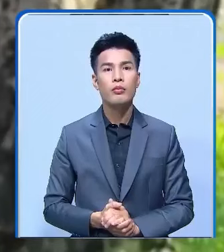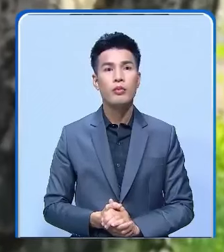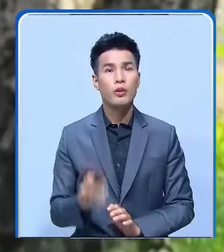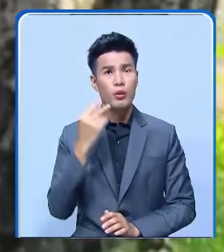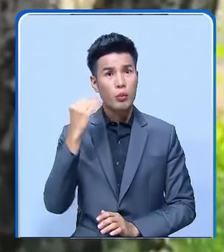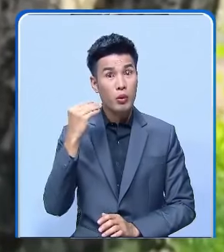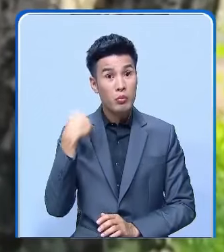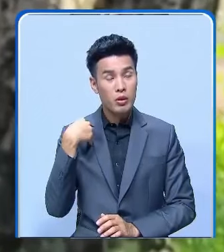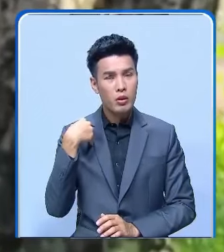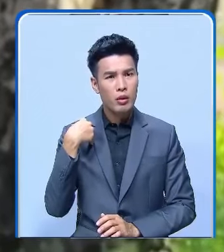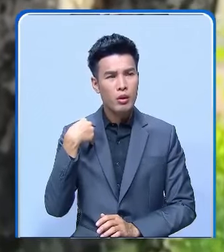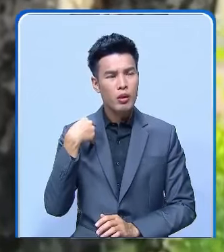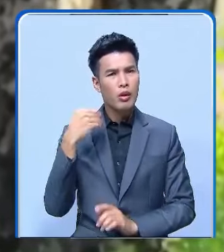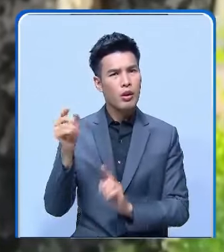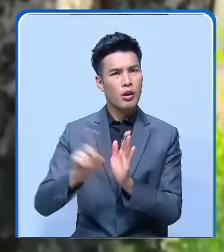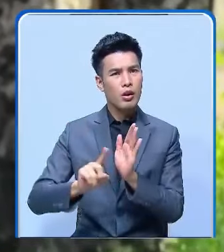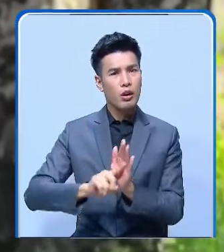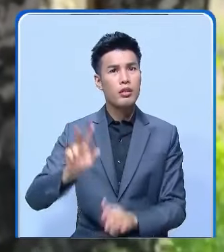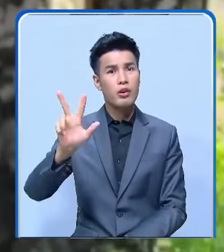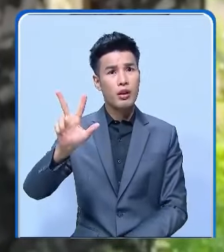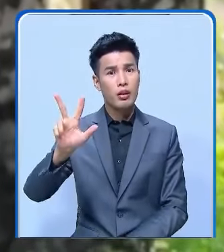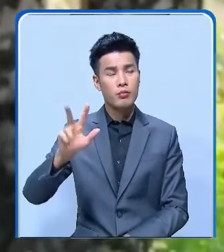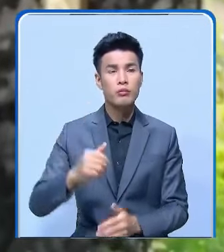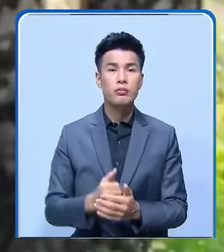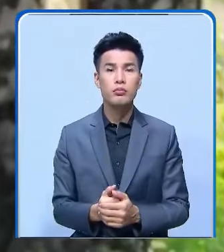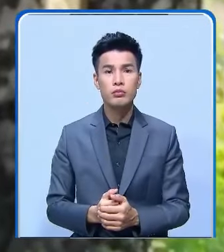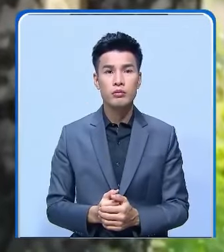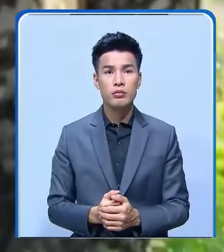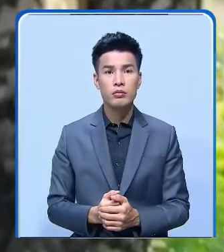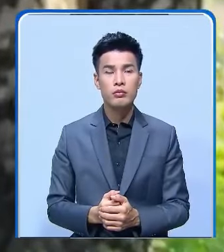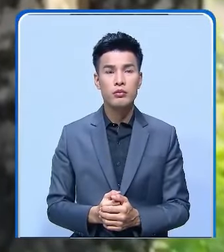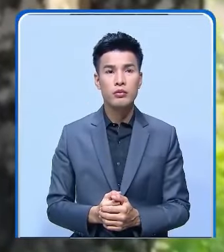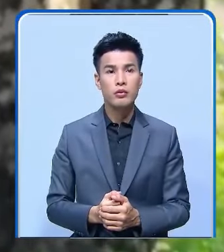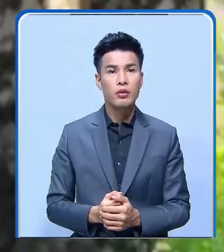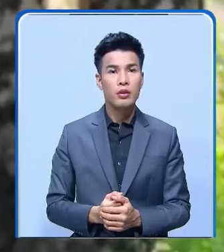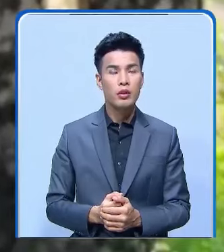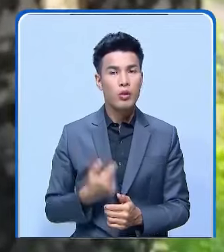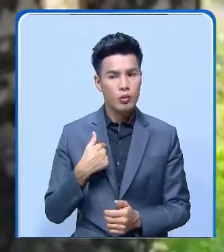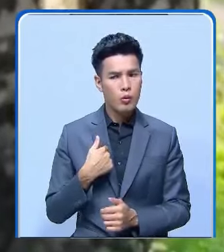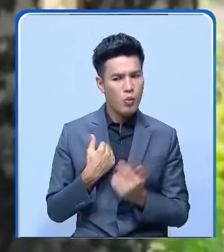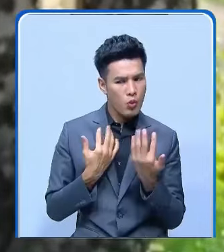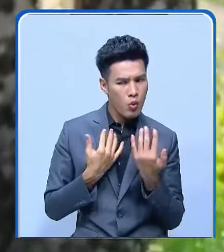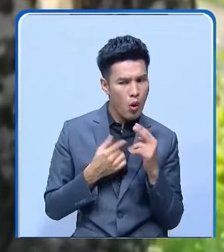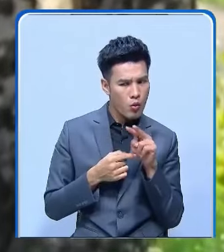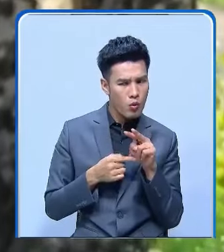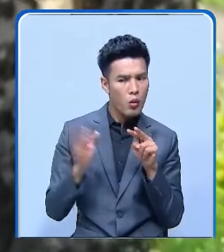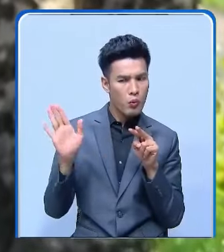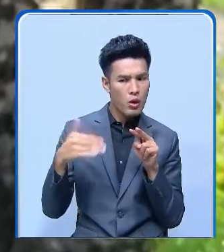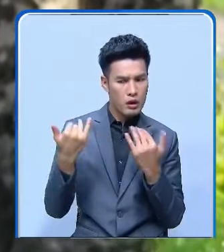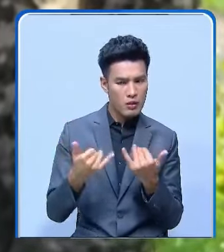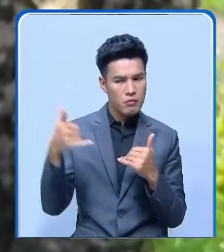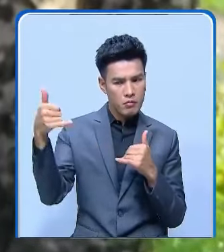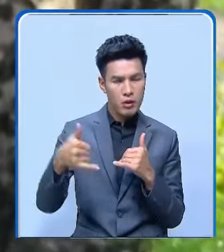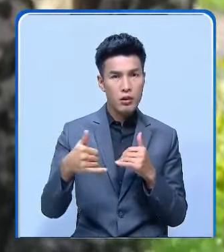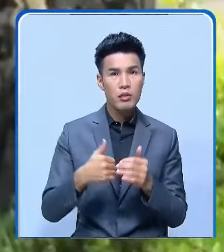ประมาณ3ครั้งนี้แล้วค่ะ อ ๋ อแล้วเราก็เลยแอบถ่าย หนูดักค่ะหนูดักมาหลายวันแล้วเขาเพิ่งมาวันนี ้ถ่ายคลิป